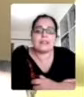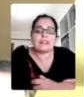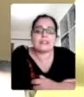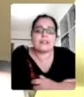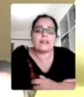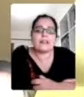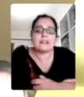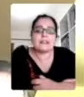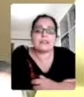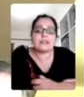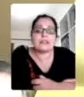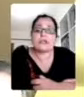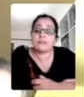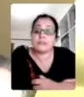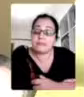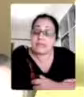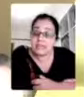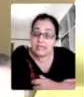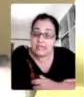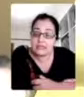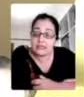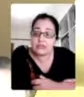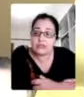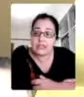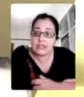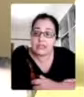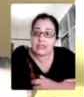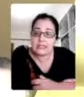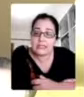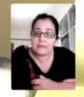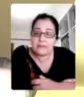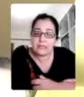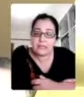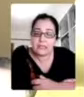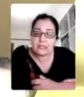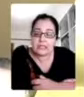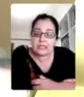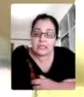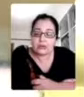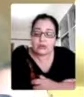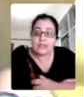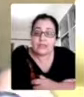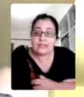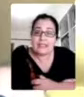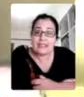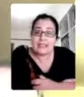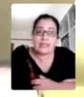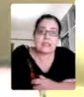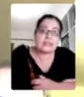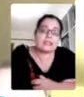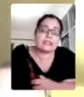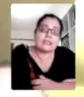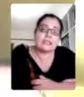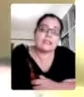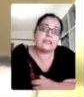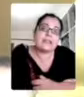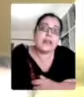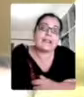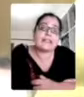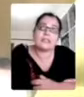tamamen vazgeçip aramadığınız zaman, çünkü sigaranın %50'si dudak ve el